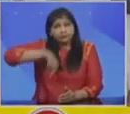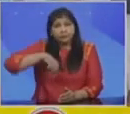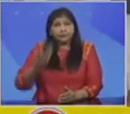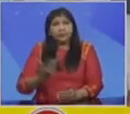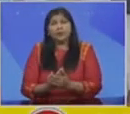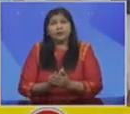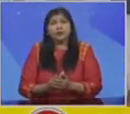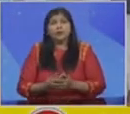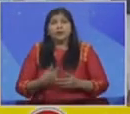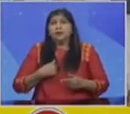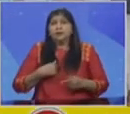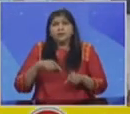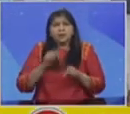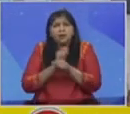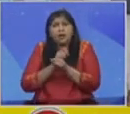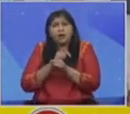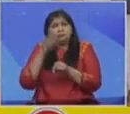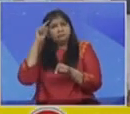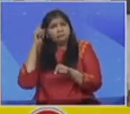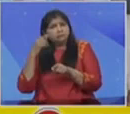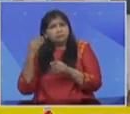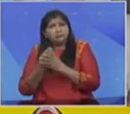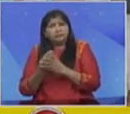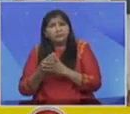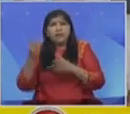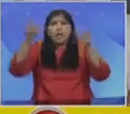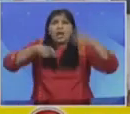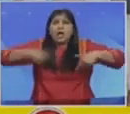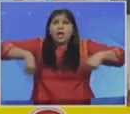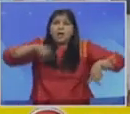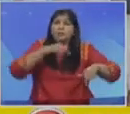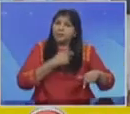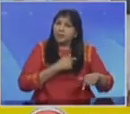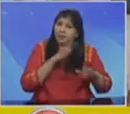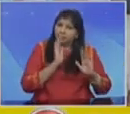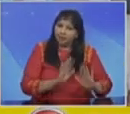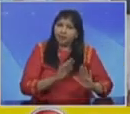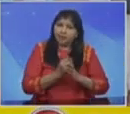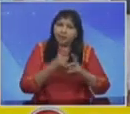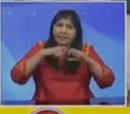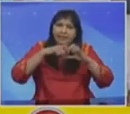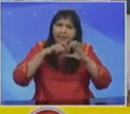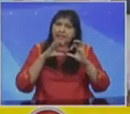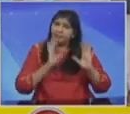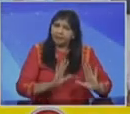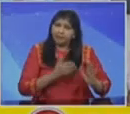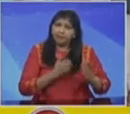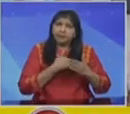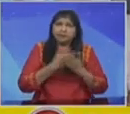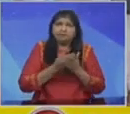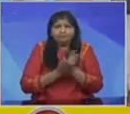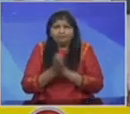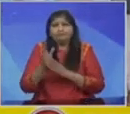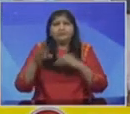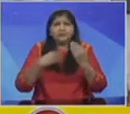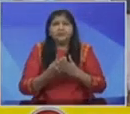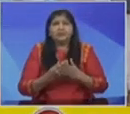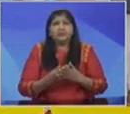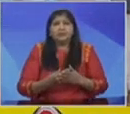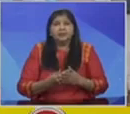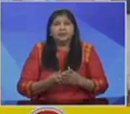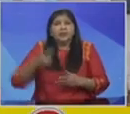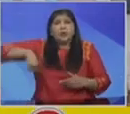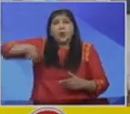यह एक भाव बन चुका है जो आम जनों के दिलों में प्रवाहित हो रहा है। मेरे प्यारे